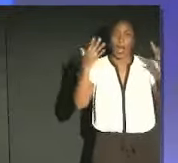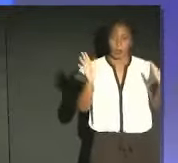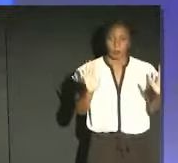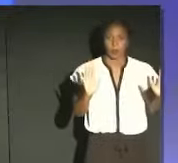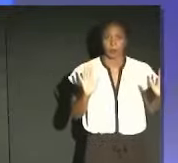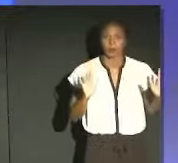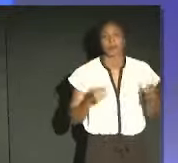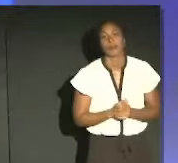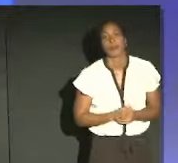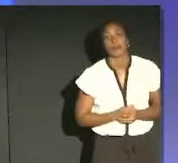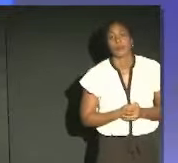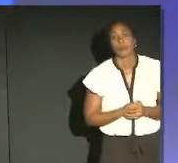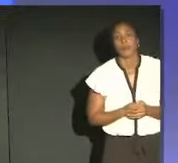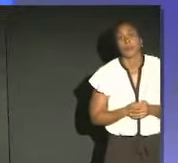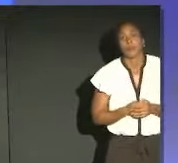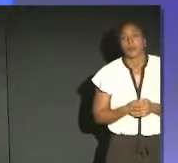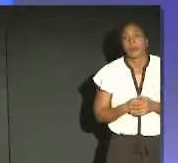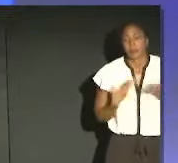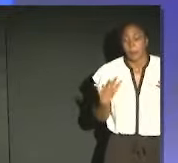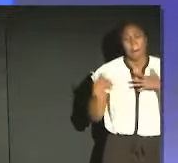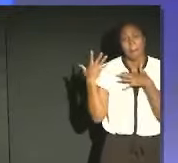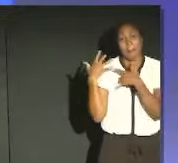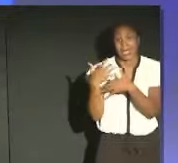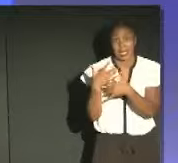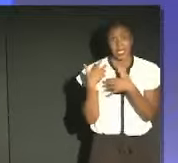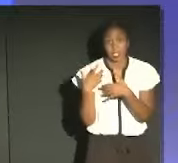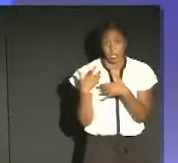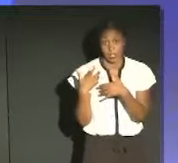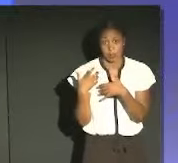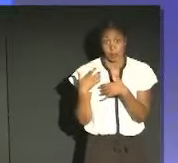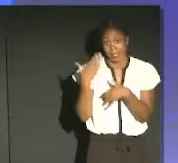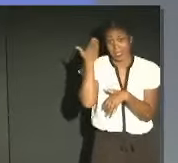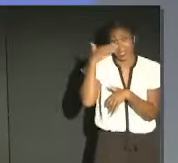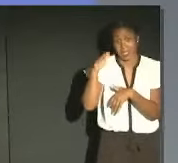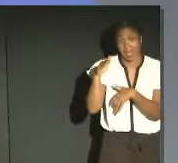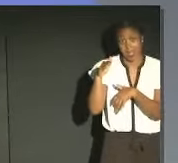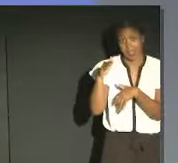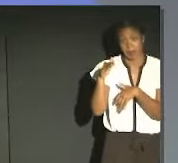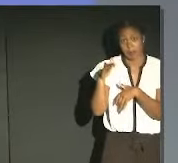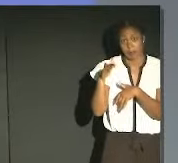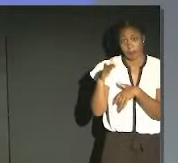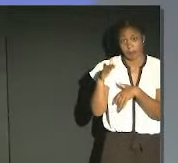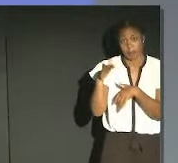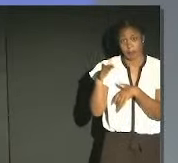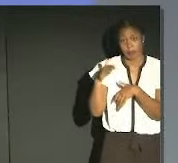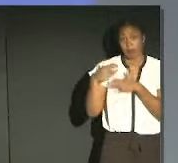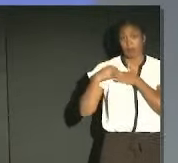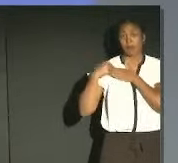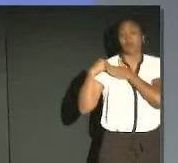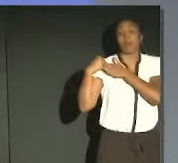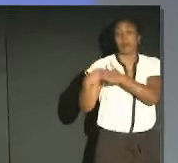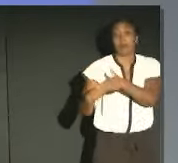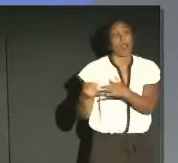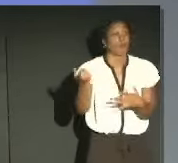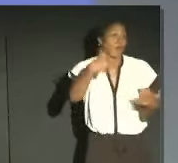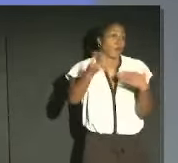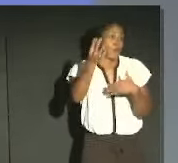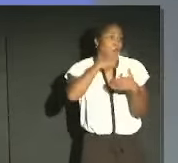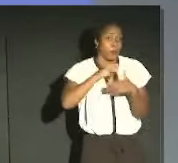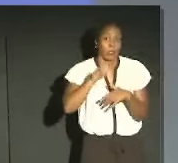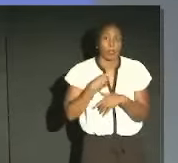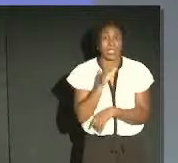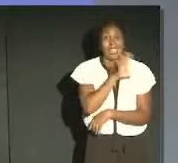terminerai en disant que la Martinique a déjà montré la voix au pays notamment et on vous mercie en votant pour à